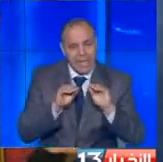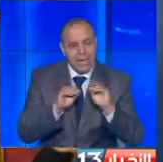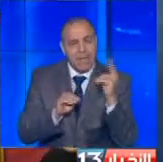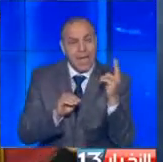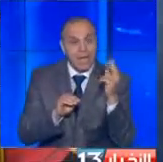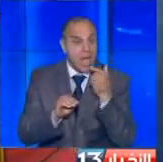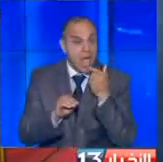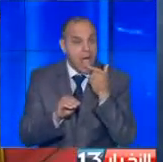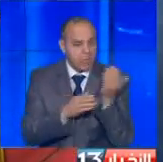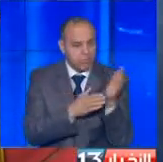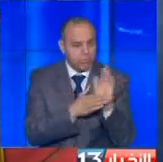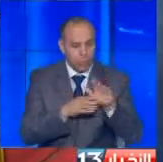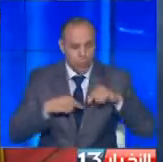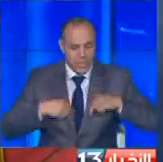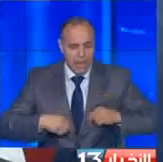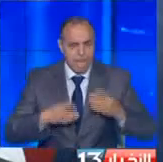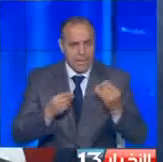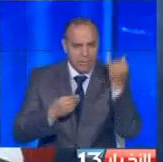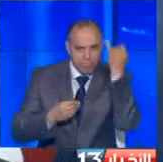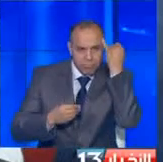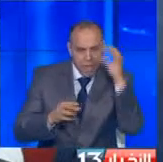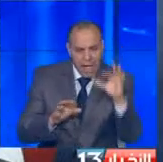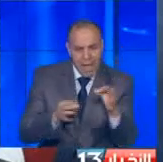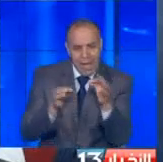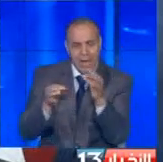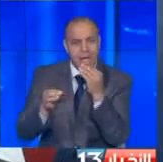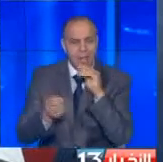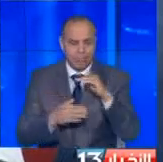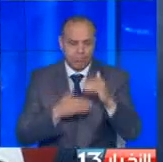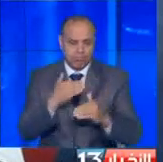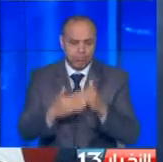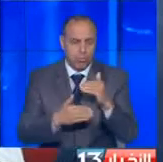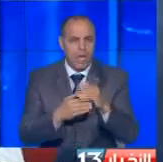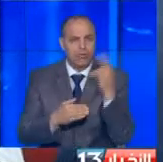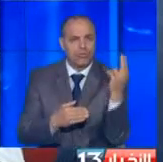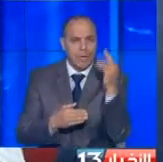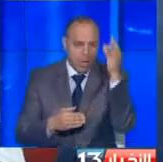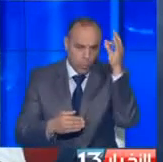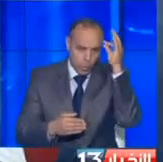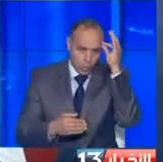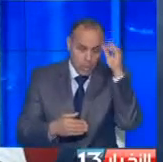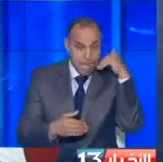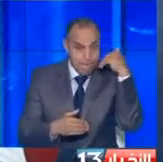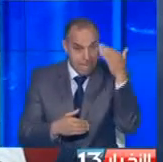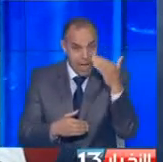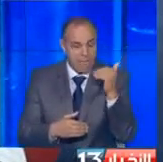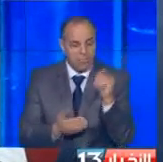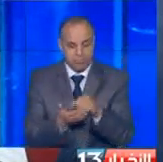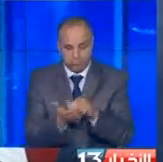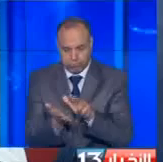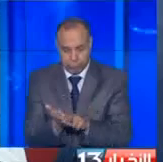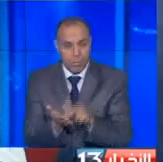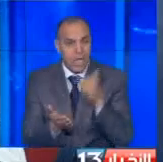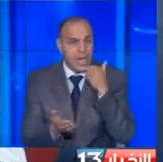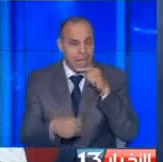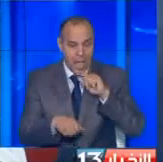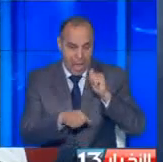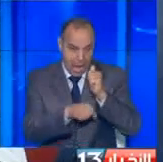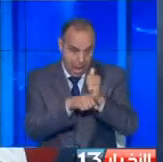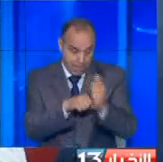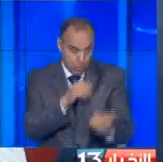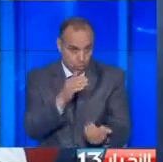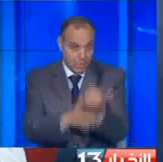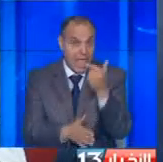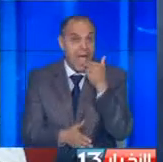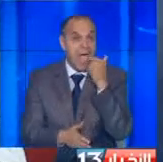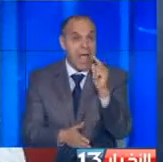العالي. وقدم الوزير عددا من الحلول لتطوير أداء الجامعة التونسية التي سيتم تفعيلها بداية من هذا الموسم